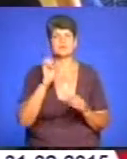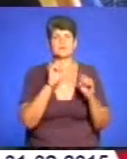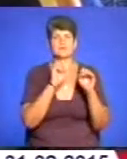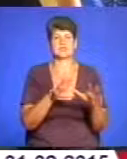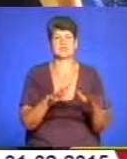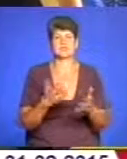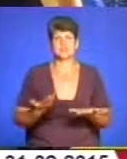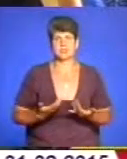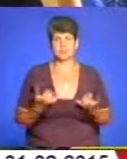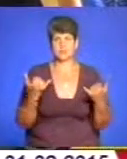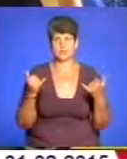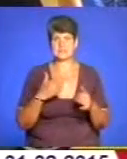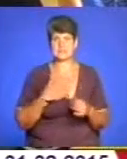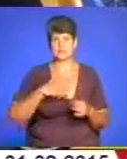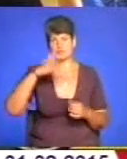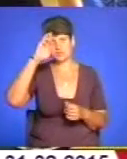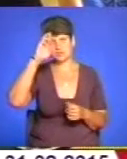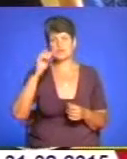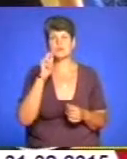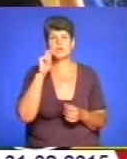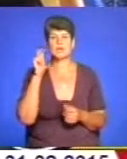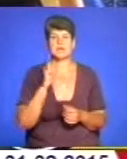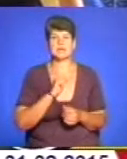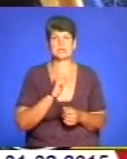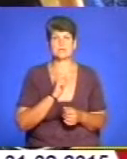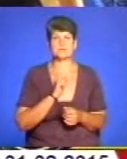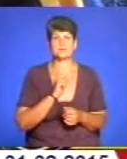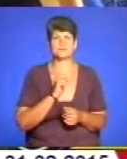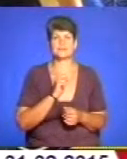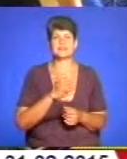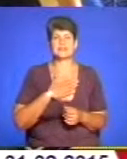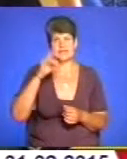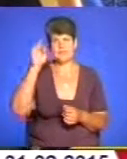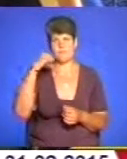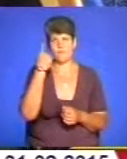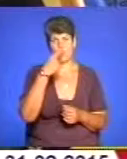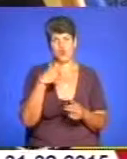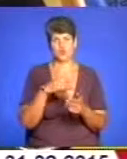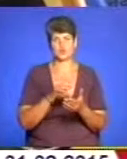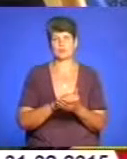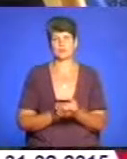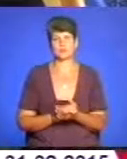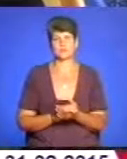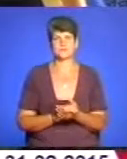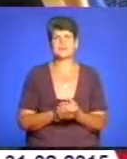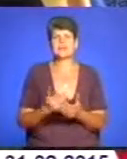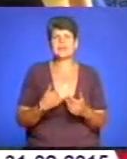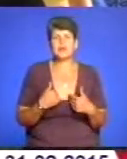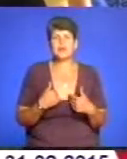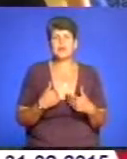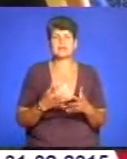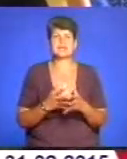життя за нашу державу, за Україну, я знав особисто. І для мене